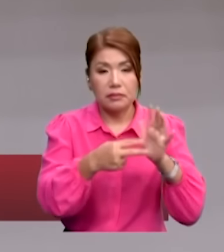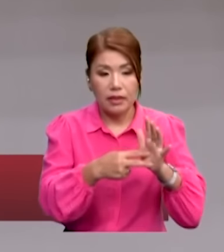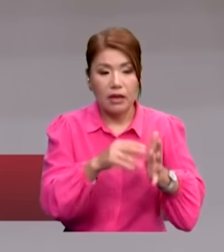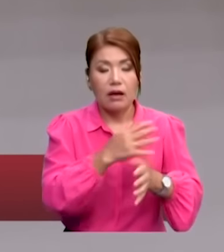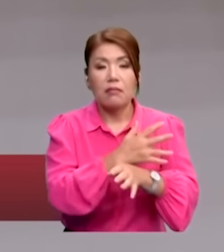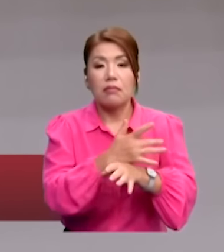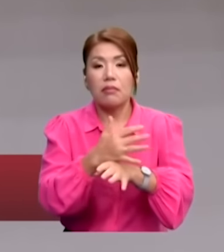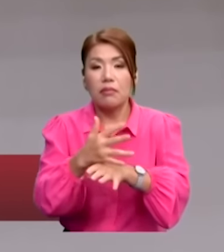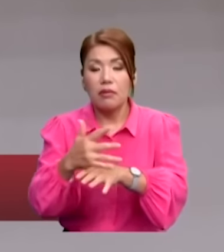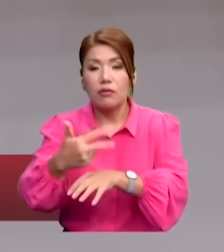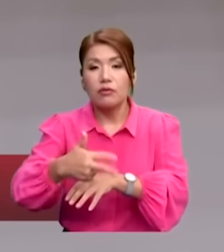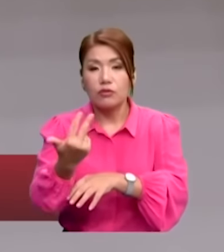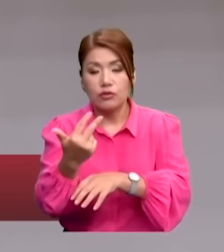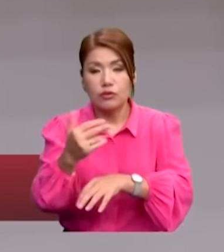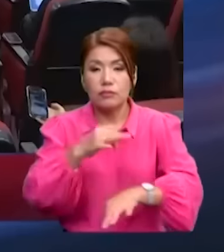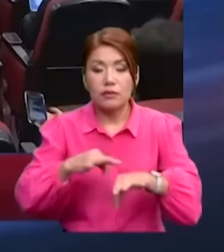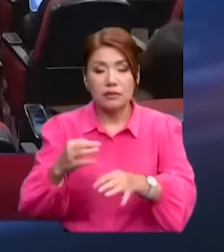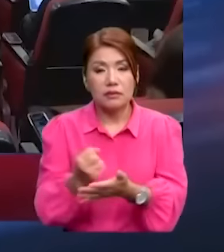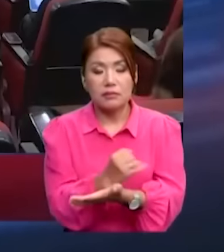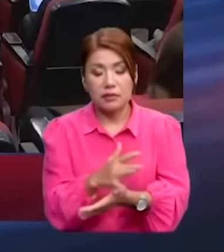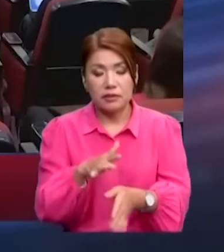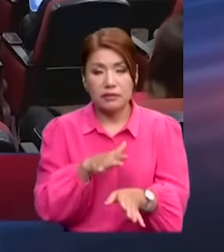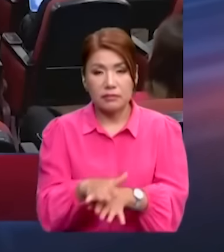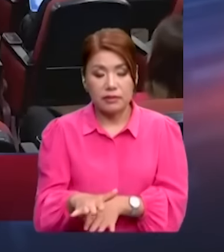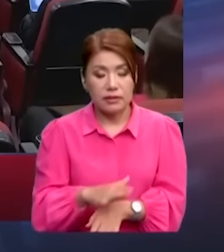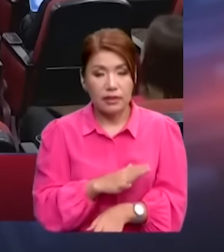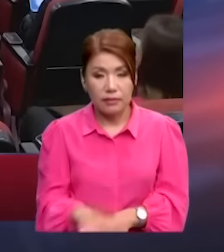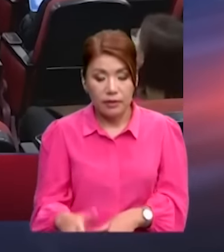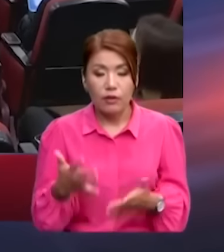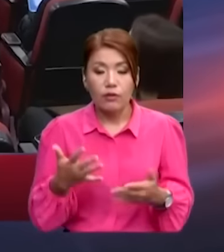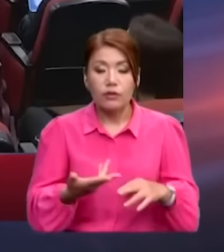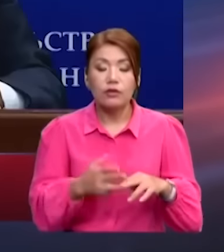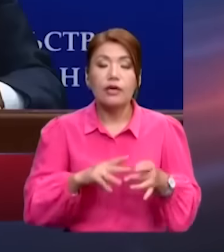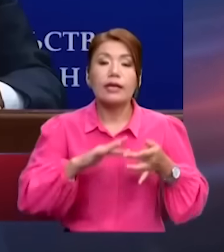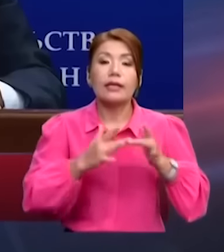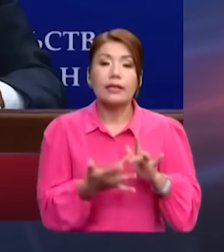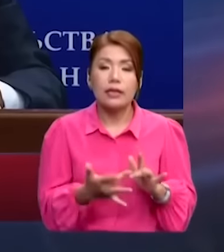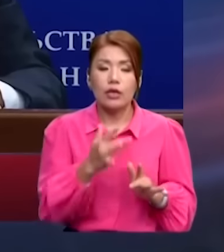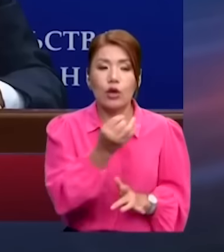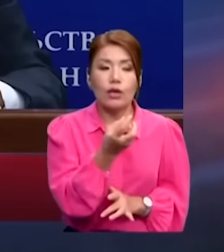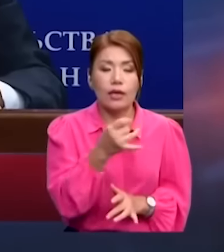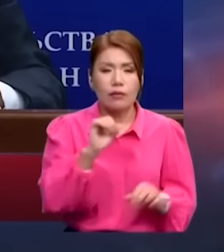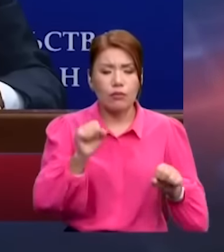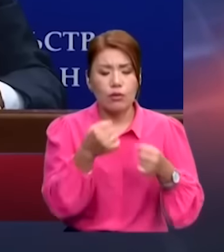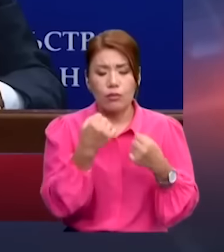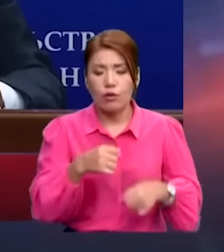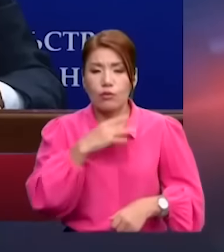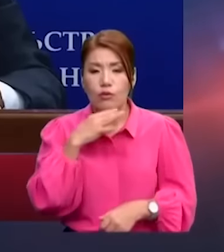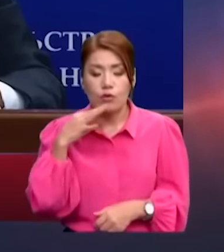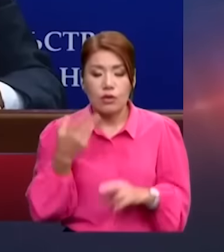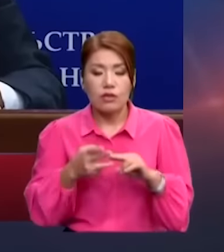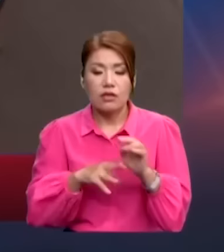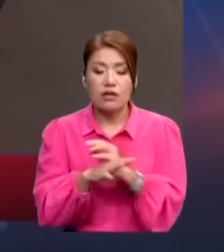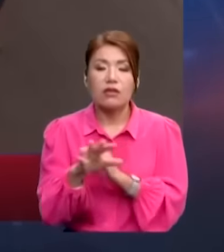Нәтижесінде 33 инвестиция жобасы іске аспай қалады. Бүгінгі жиында таяқтың бір ұшы интернетіміз Токиодан жылдам деп көптің есінде қалған